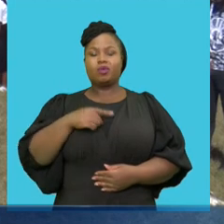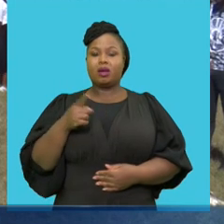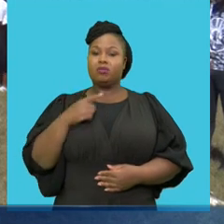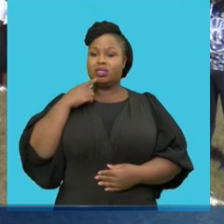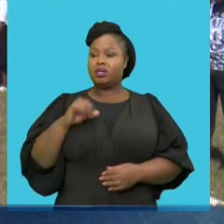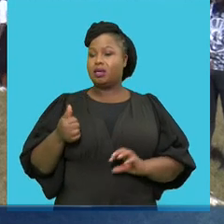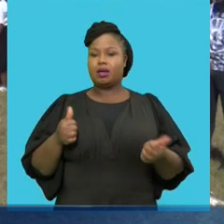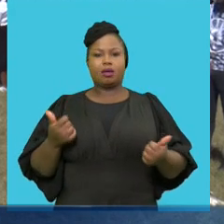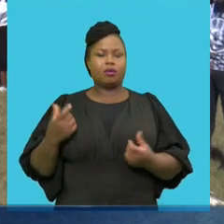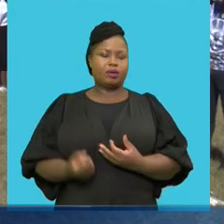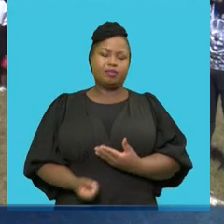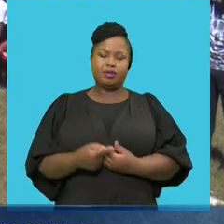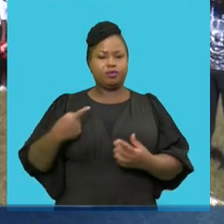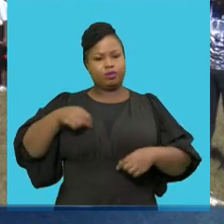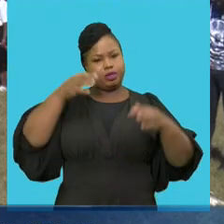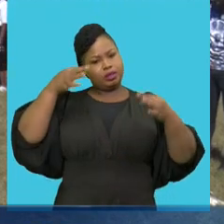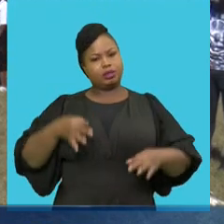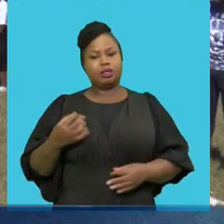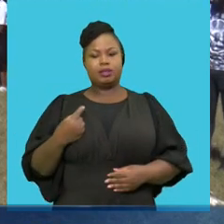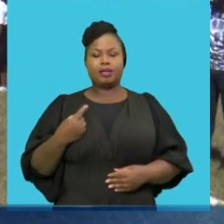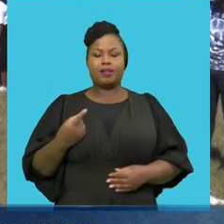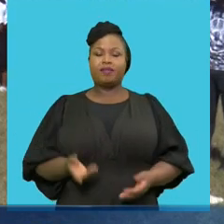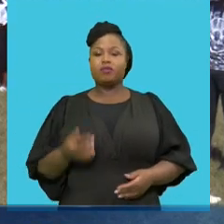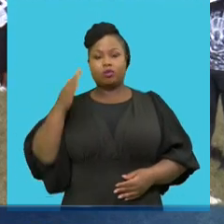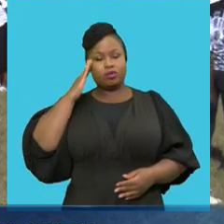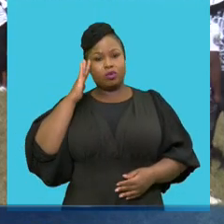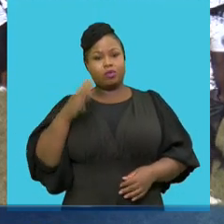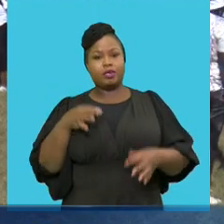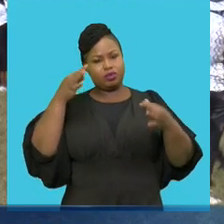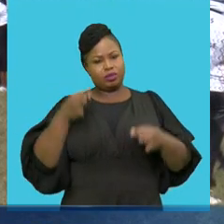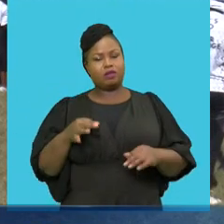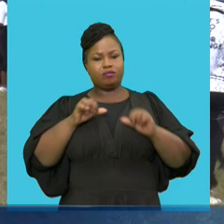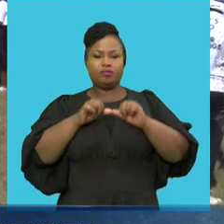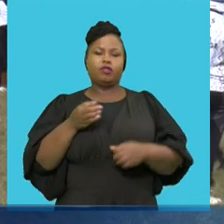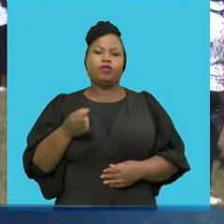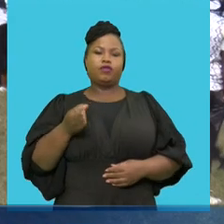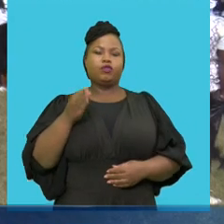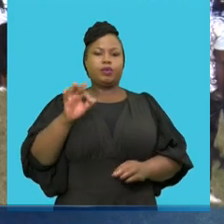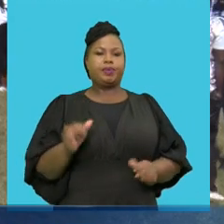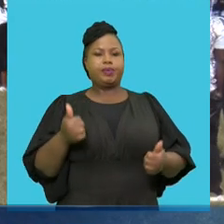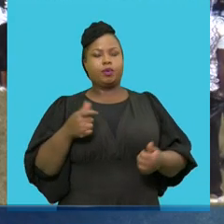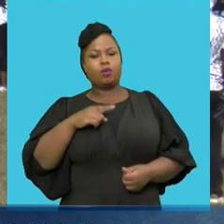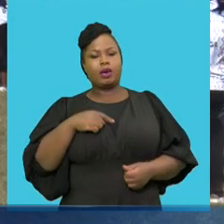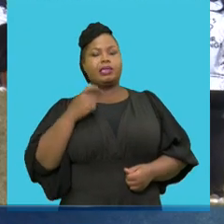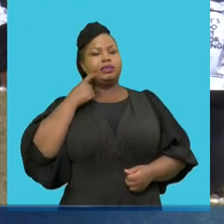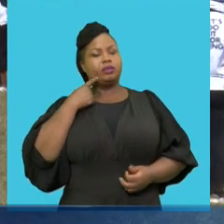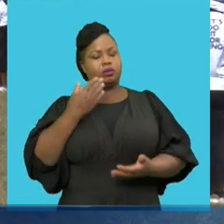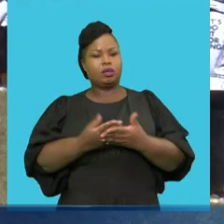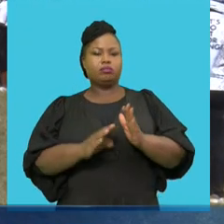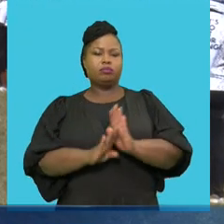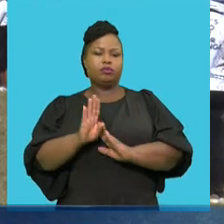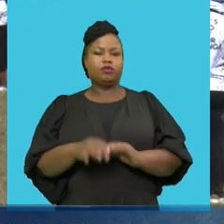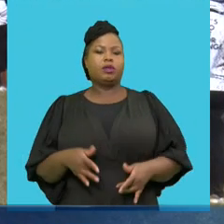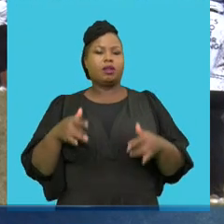wenzani. Asithathe isinqumo esizofavor thina, isinqumo esizosinikeza ikusasa esiyifisela lona thina neyngane